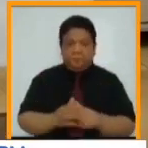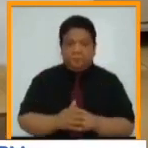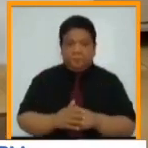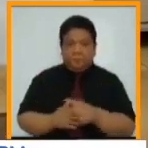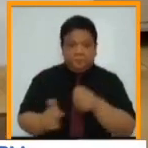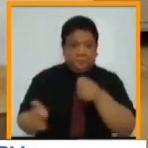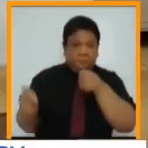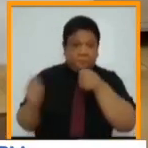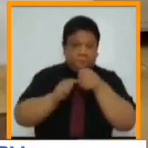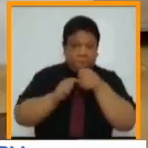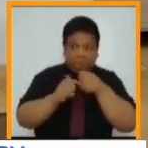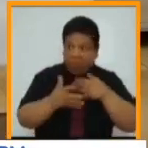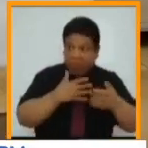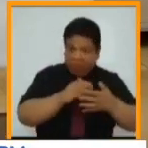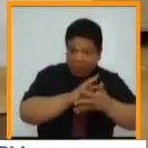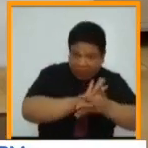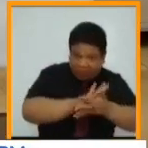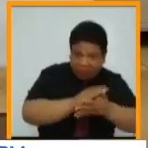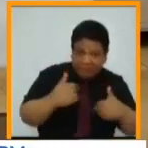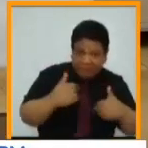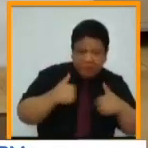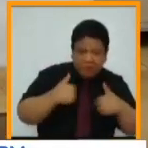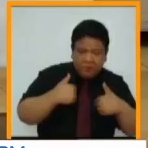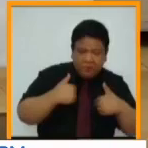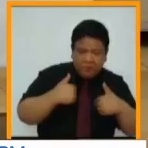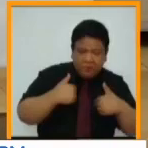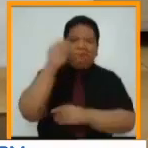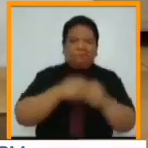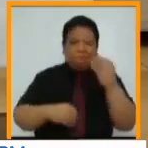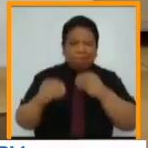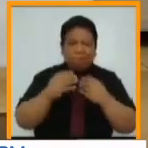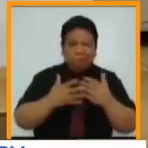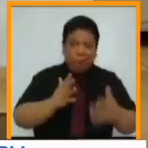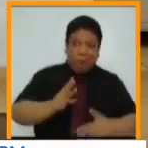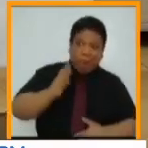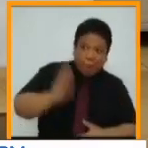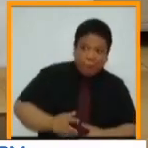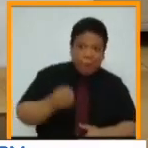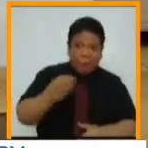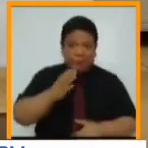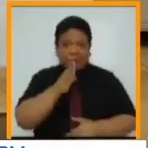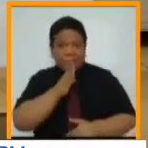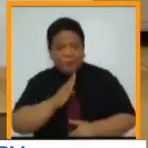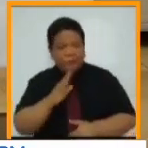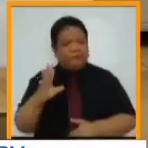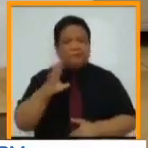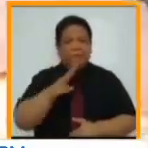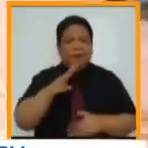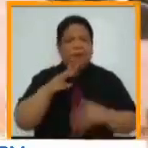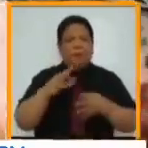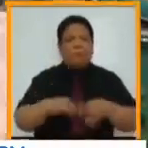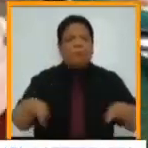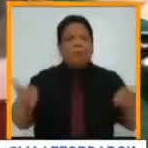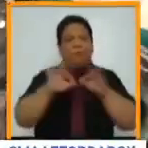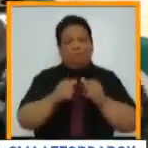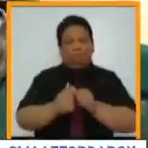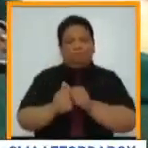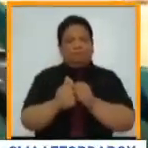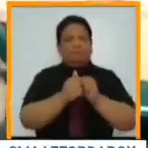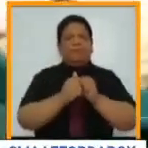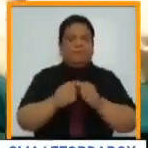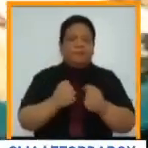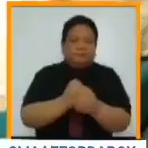handaan sa Noche Buena, ang pinakamahalaga, sama-sama itong sasalubungin ng may pagmamahal sa isa't isa. Yan ang unang